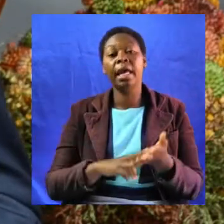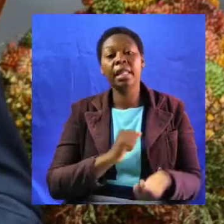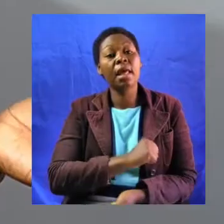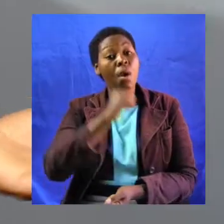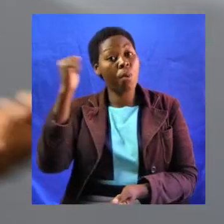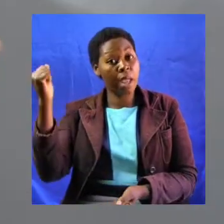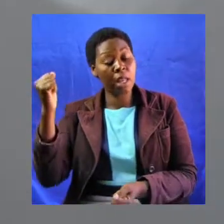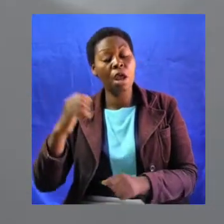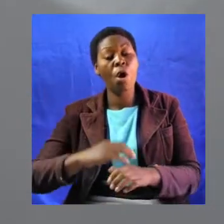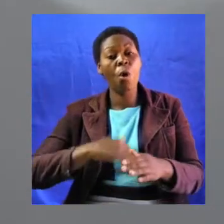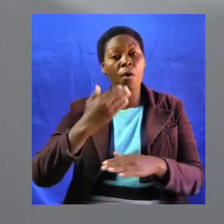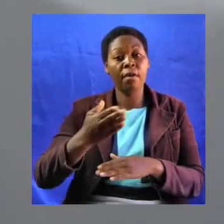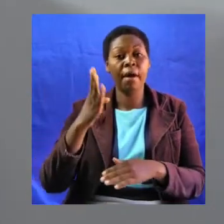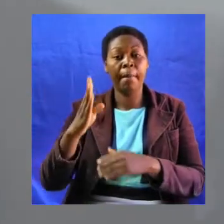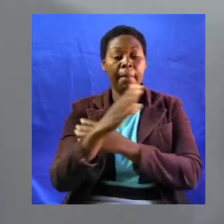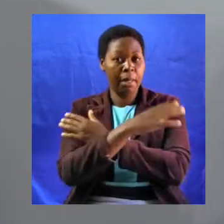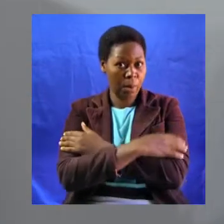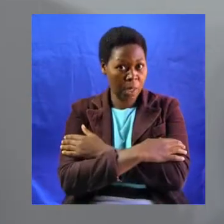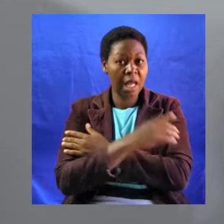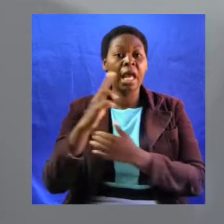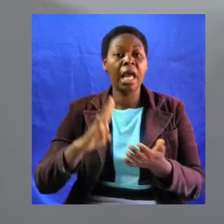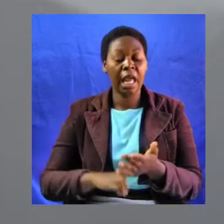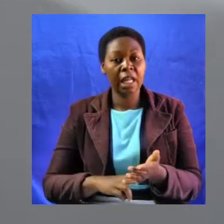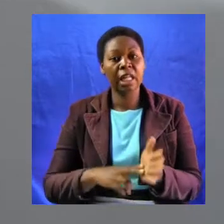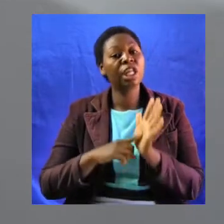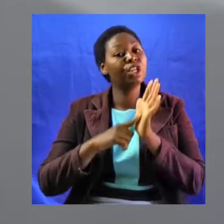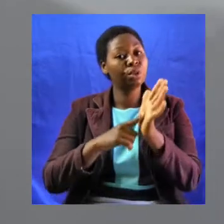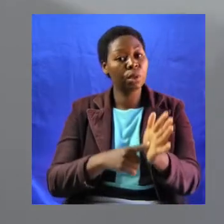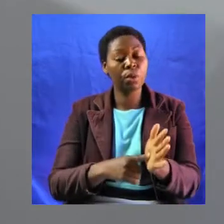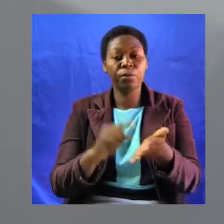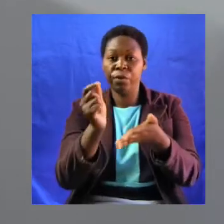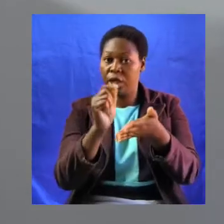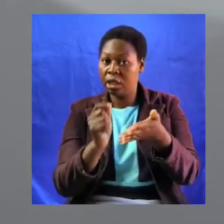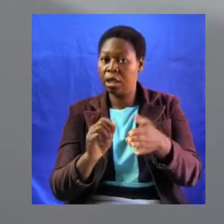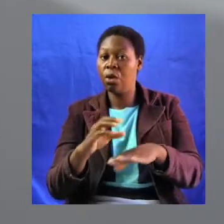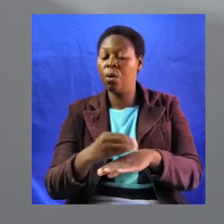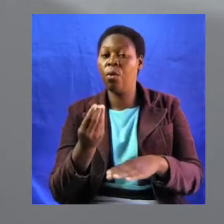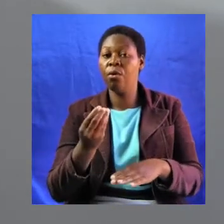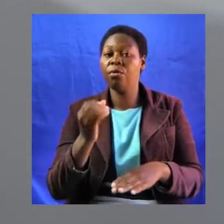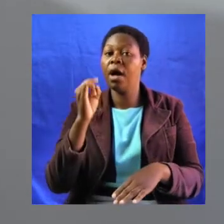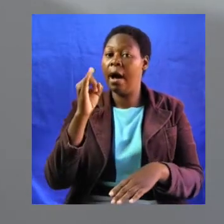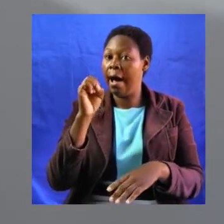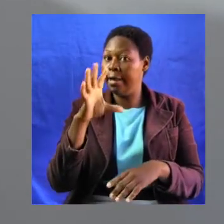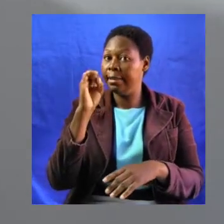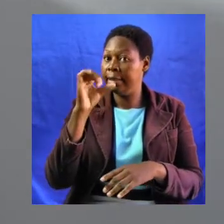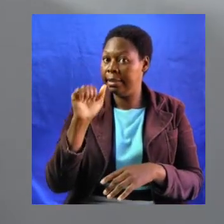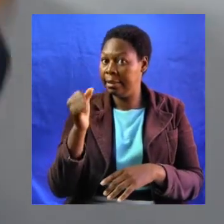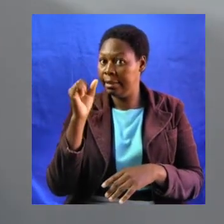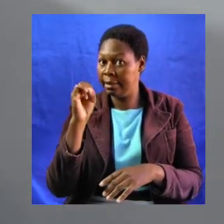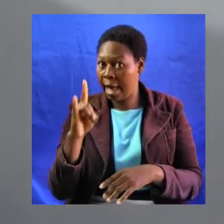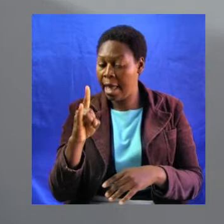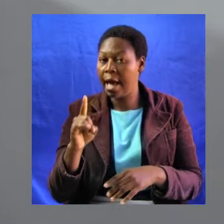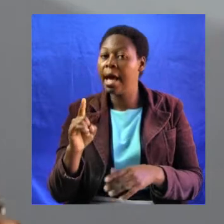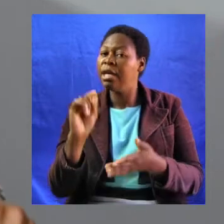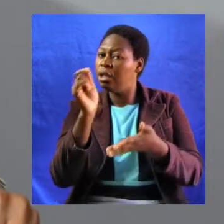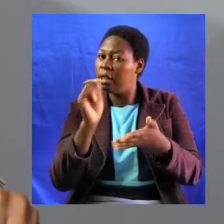aiziva. Kwakuratidzwa zvinyorwa zvaIsaiah zvaitaura nezita rake nebasa raari kufana kuita. Zvekuti